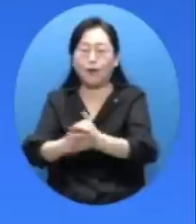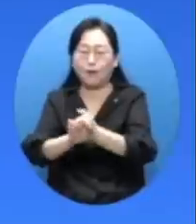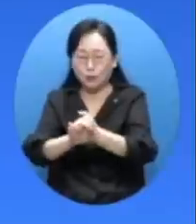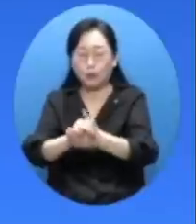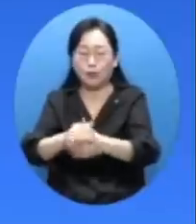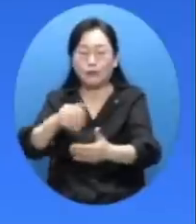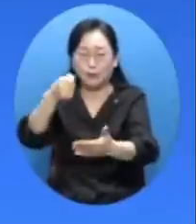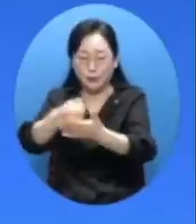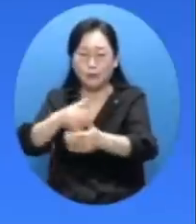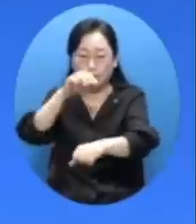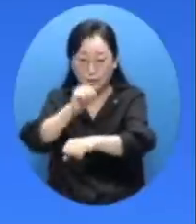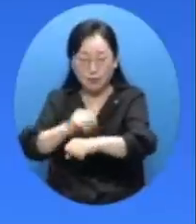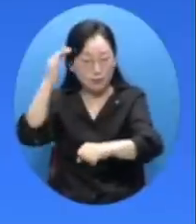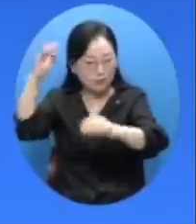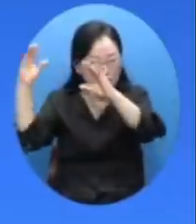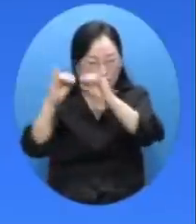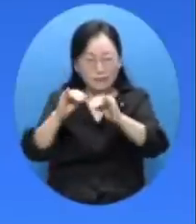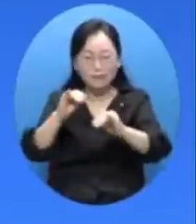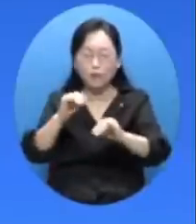대해서 찬성하지 않았습니다.